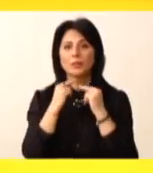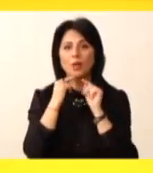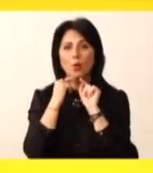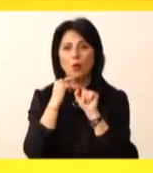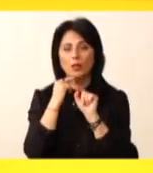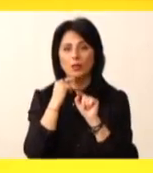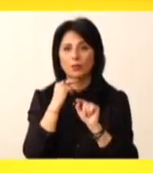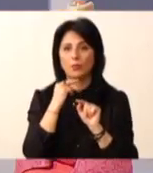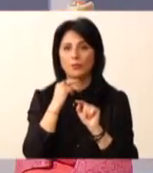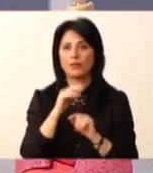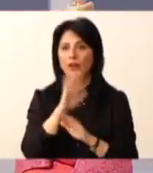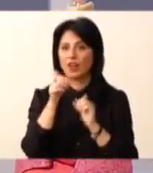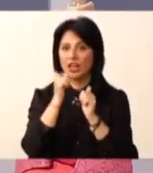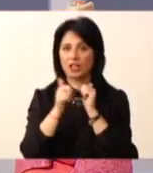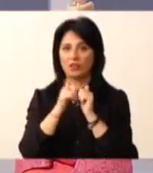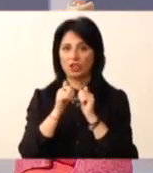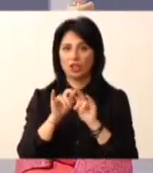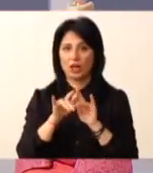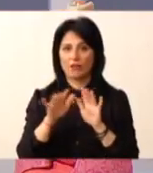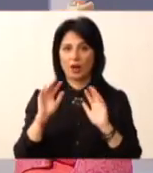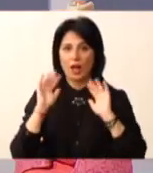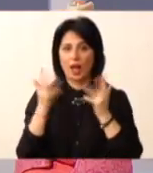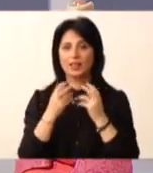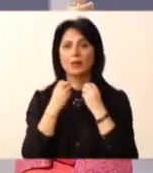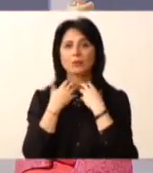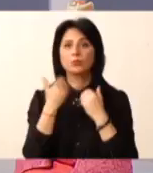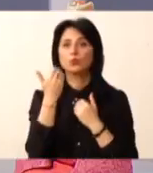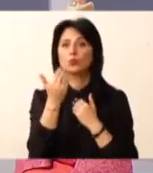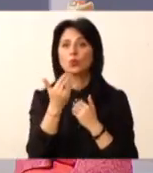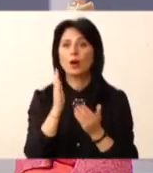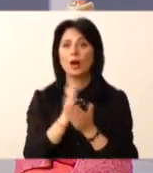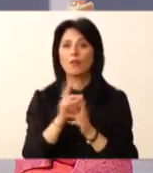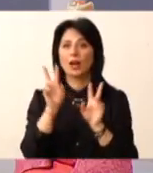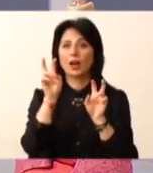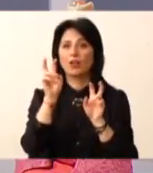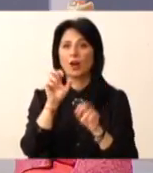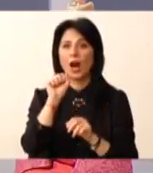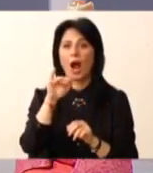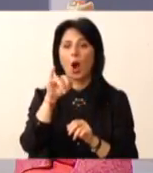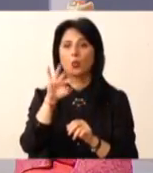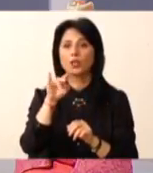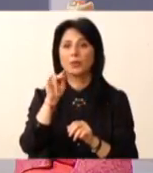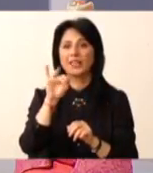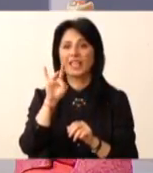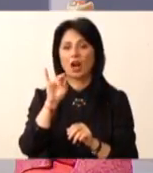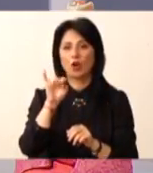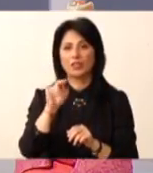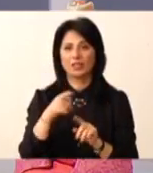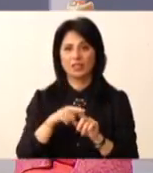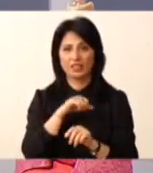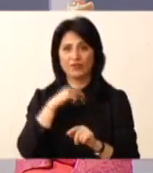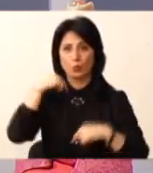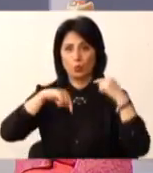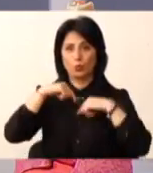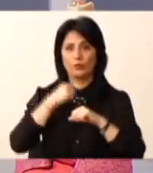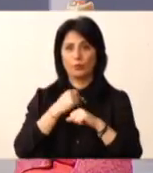საყურადღებო? ყველაზე ხშირად გავრცელებული ანთება ფარისებრი ჯირკვლის არის ეგრეთ წოდებული აუტოიმუნური თიროიდიტი. ბატონო